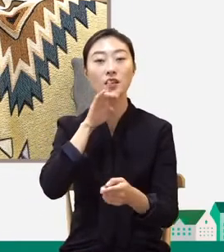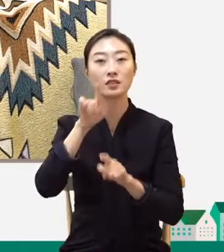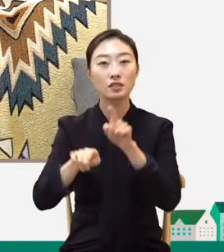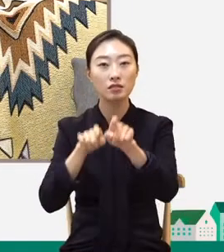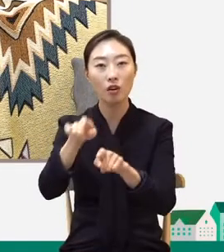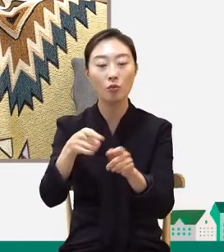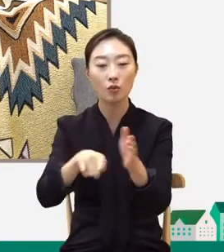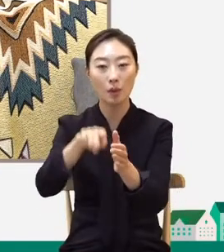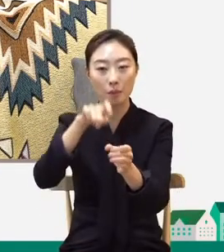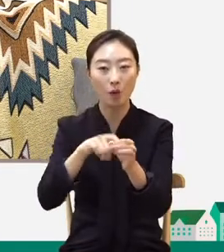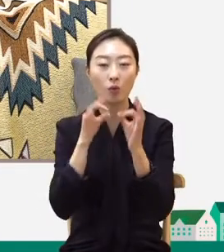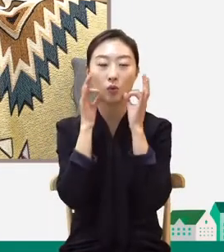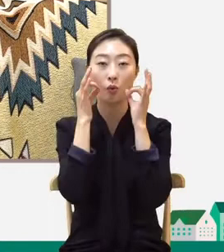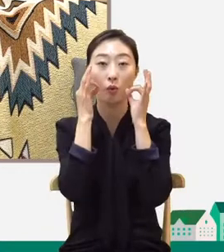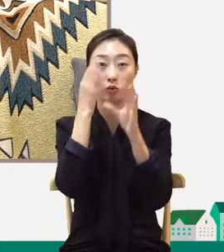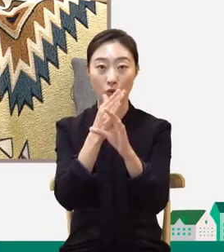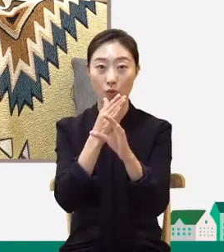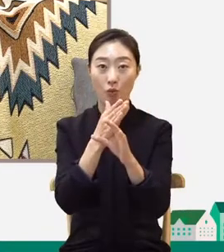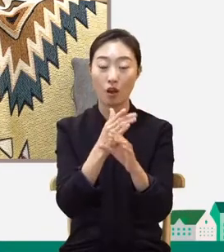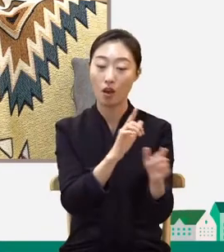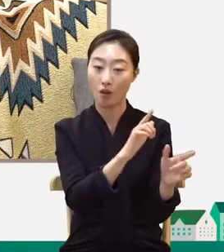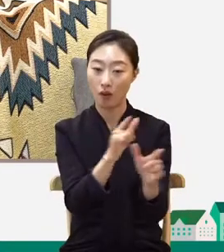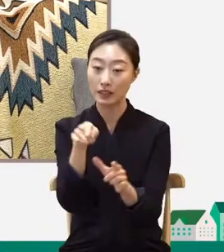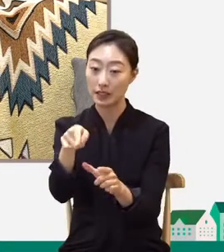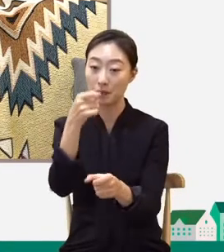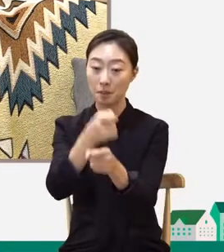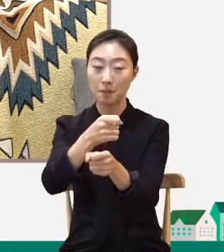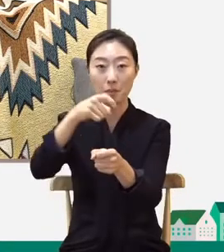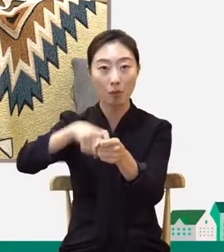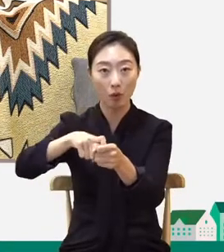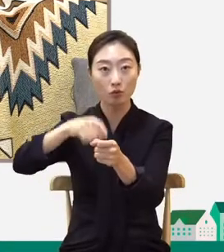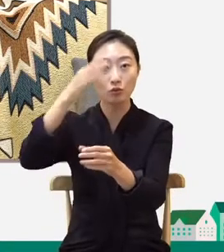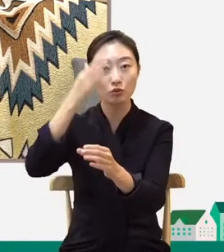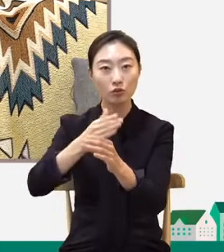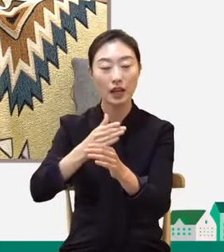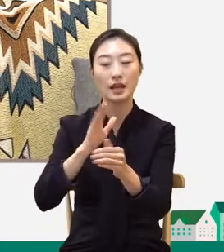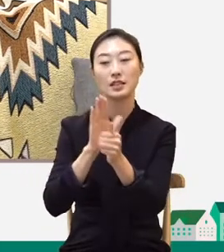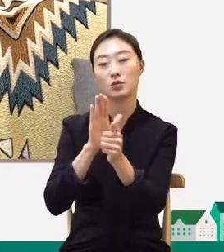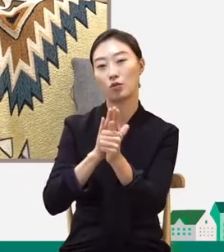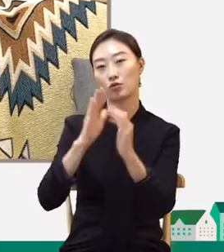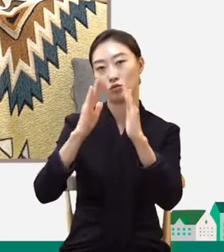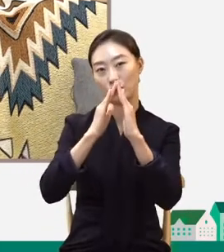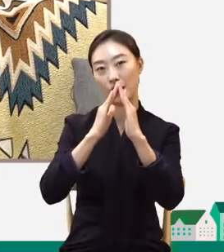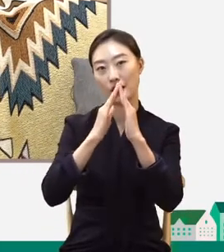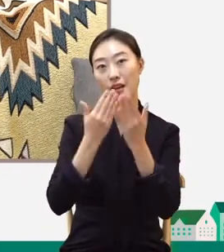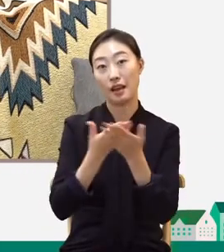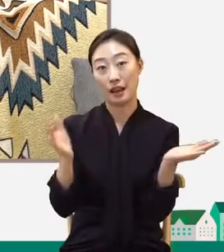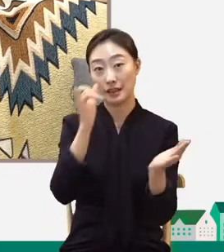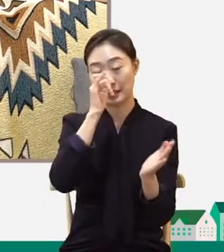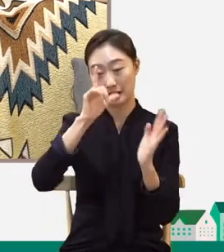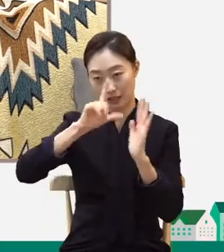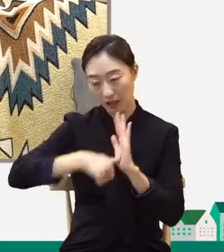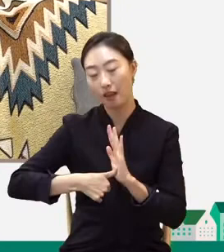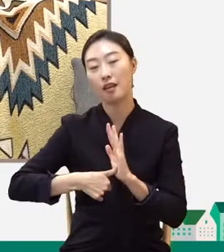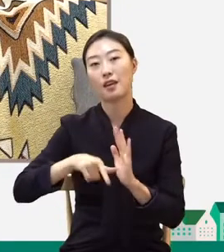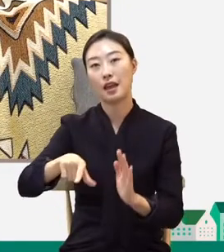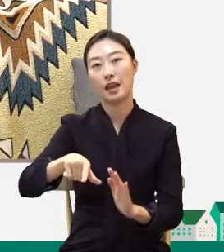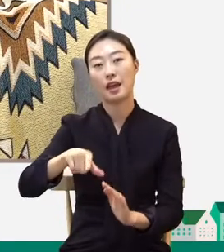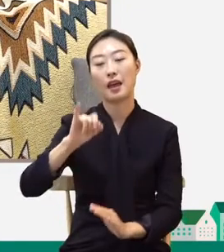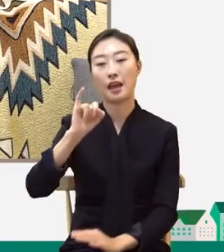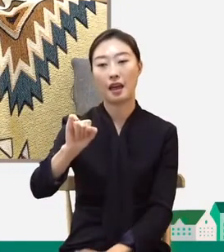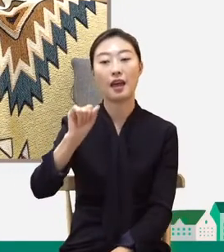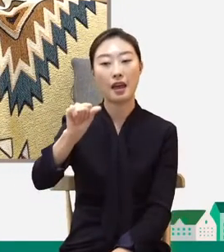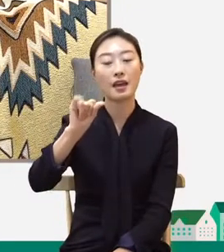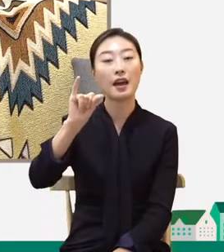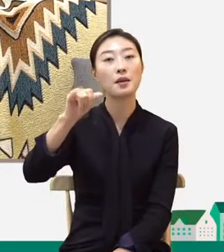다양하게 실현시키기 위해서 만들어진 전략 중에서 무엇보다도 이 지원주택이 있을 때 실제로 이 AIP의